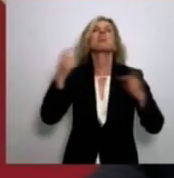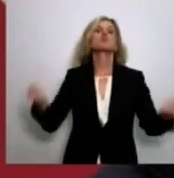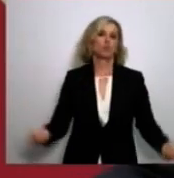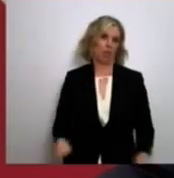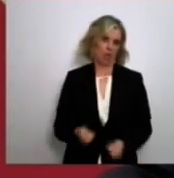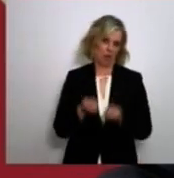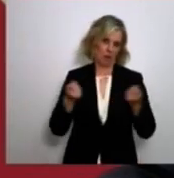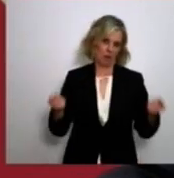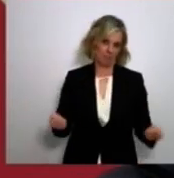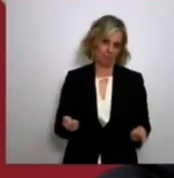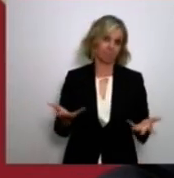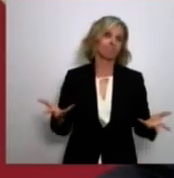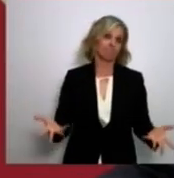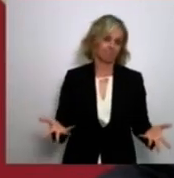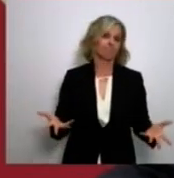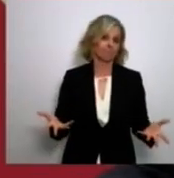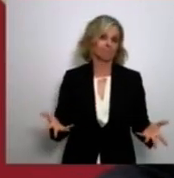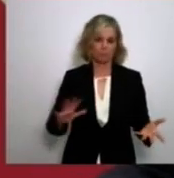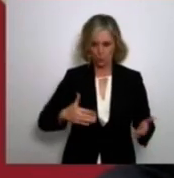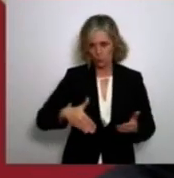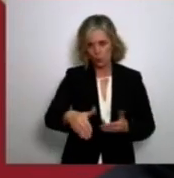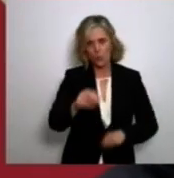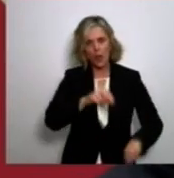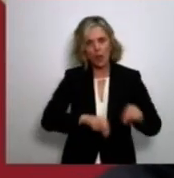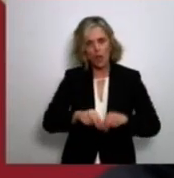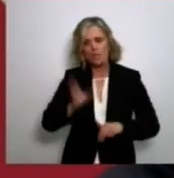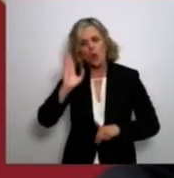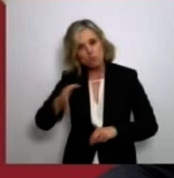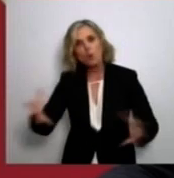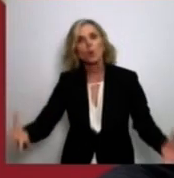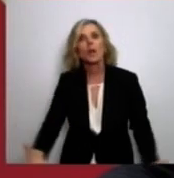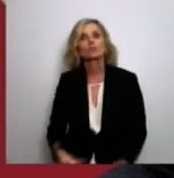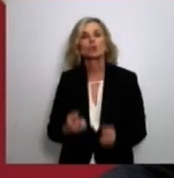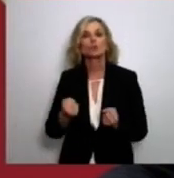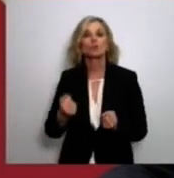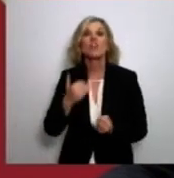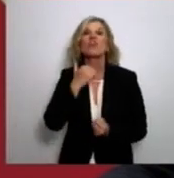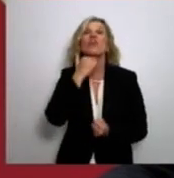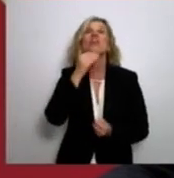προς το τέλος της προεκλογικής περίοδου. Και αυτό έγινε